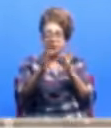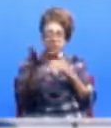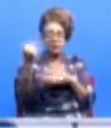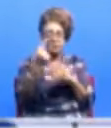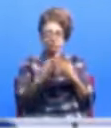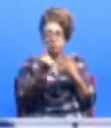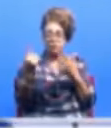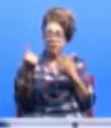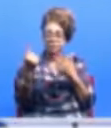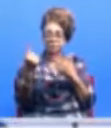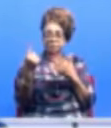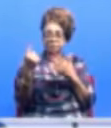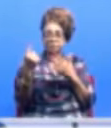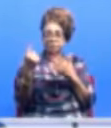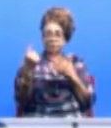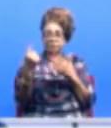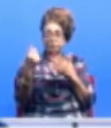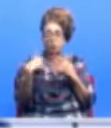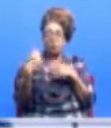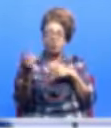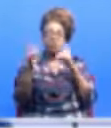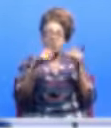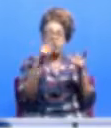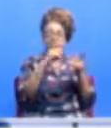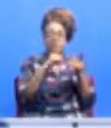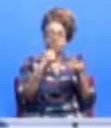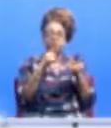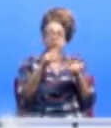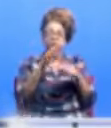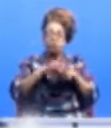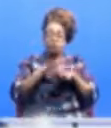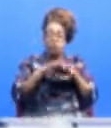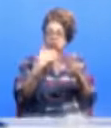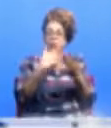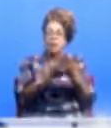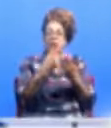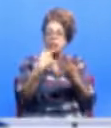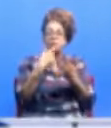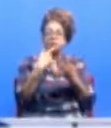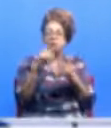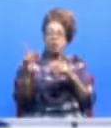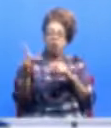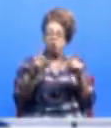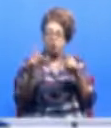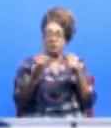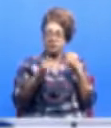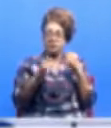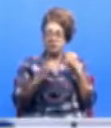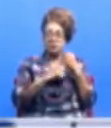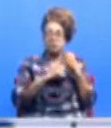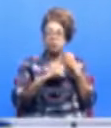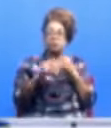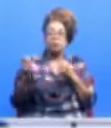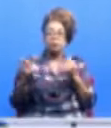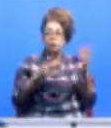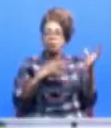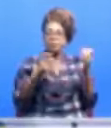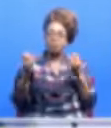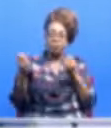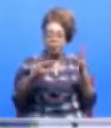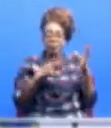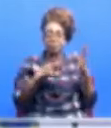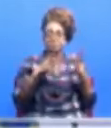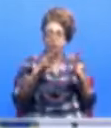iliyopita. Tumekwenda kule na ni vizuri kushukuru kwamba tumepeleka chakula malori sita ya serikali kupitia wizara